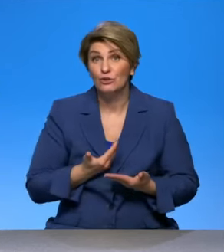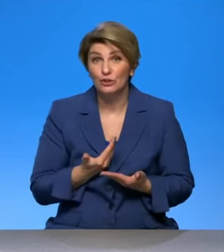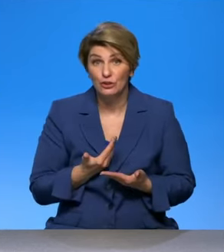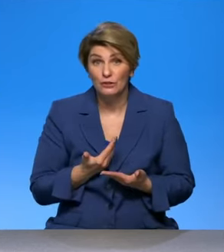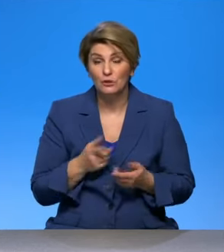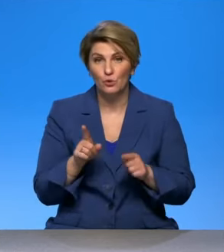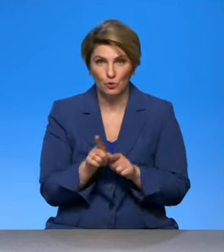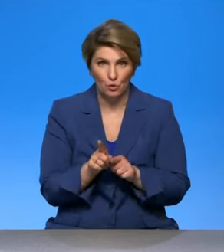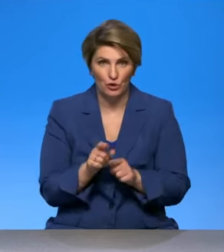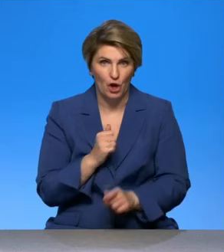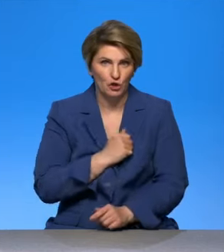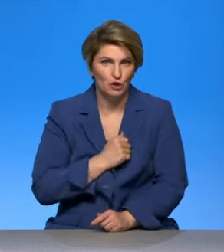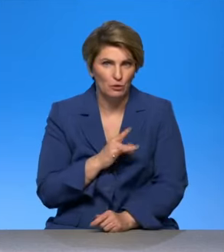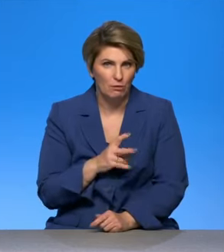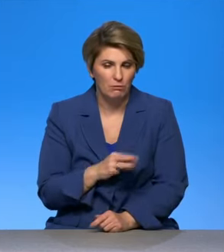тоже зло.